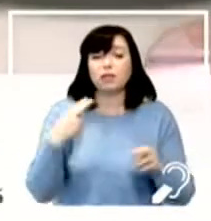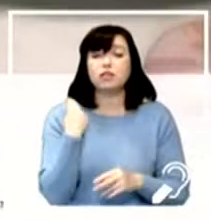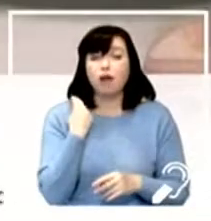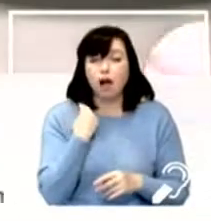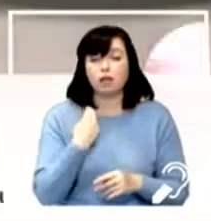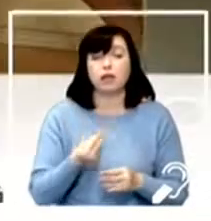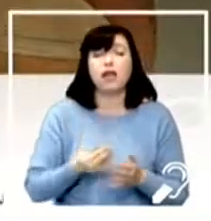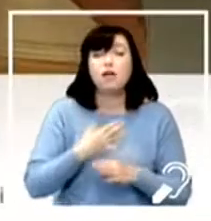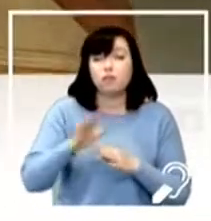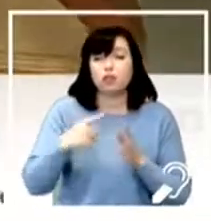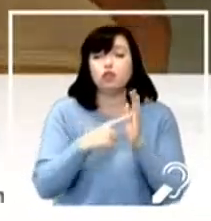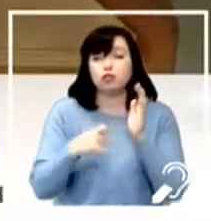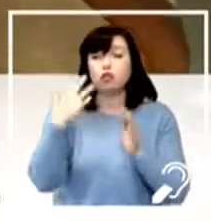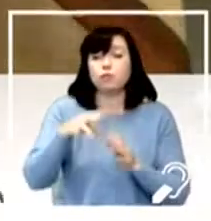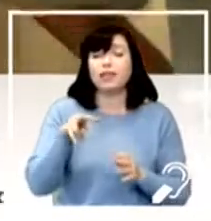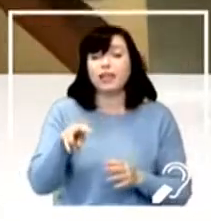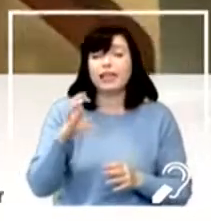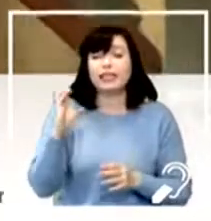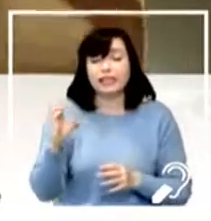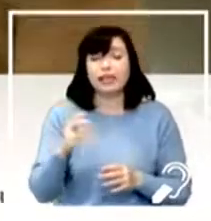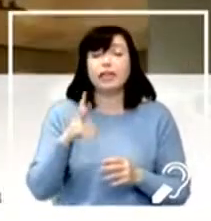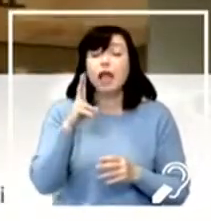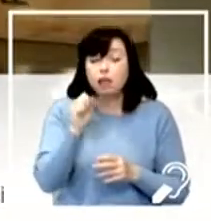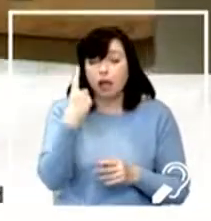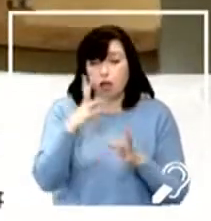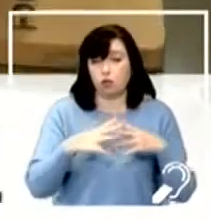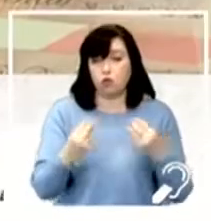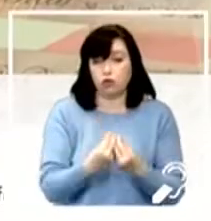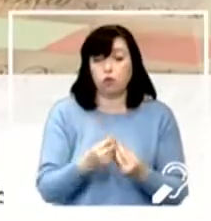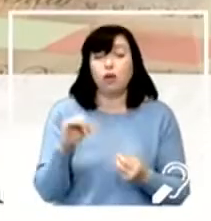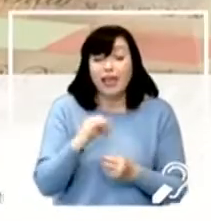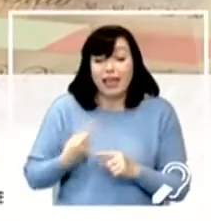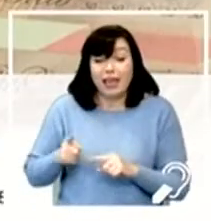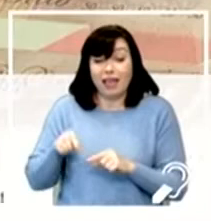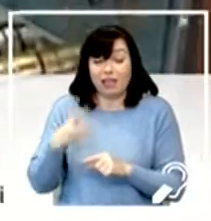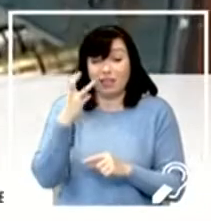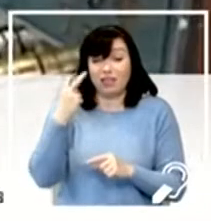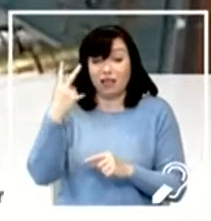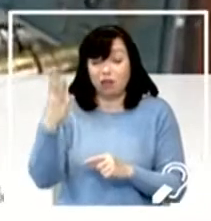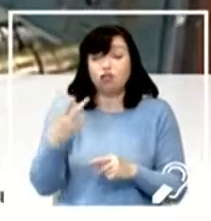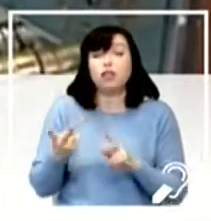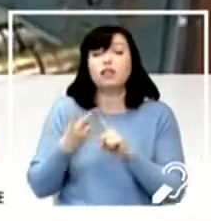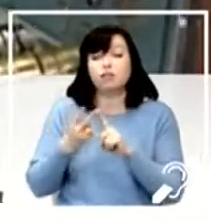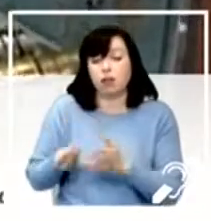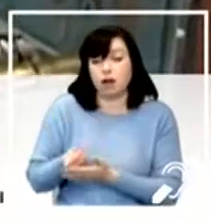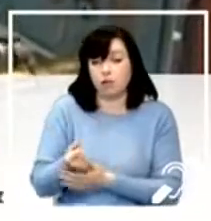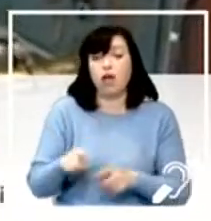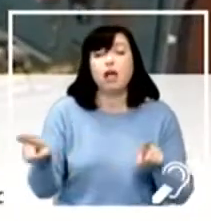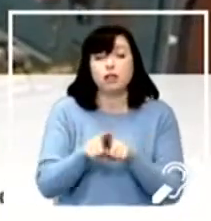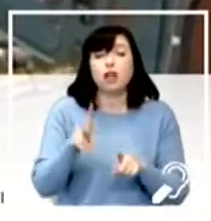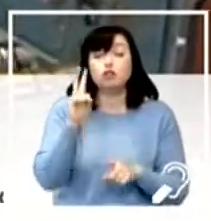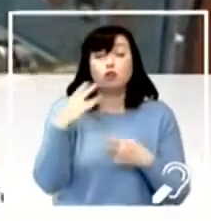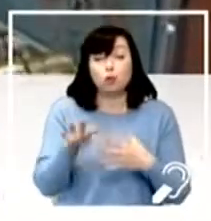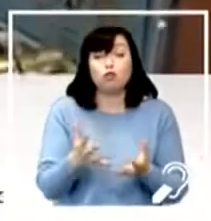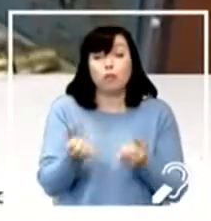alocat 650 de lire sterline de familie, iar această plată este a doua tranșă. De asemenea, cei care primesc